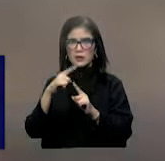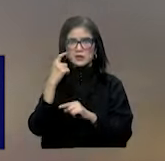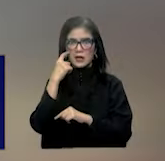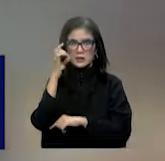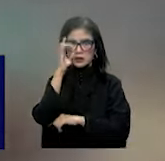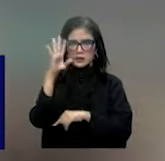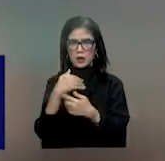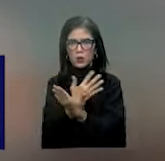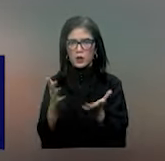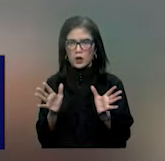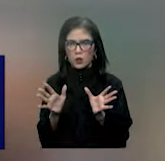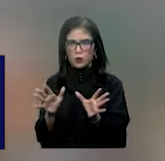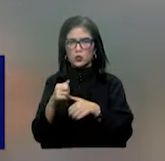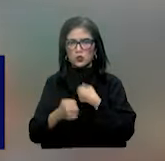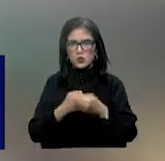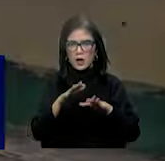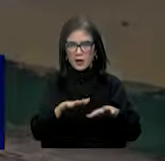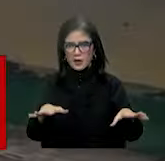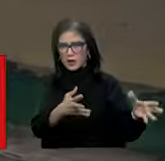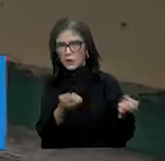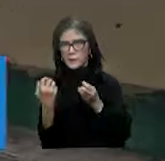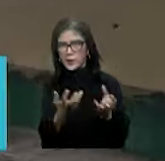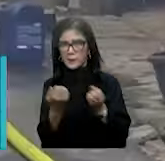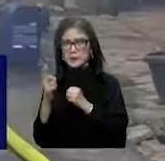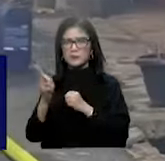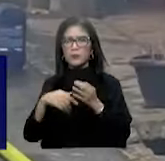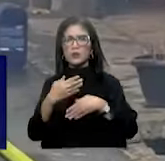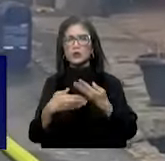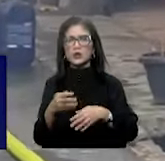berhamburan menyelamatkan murid yang sedang belajar.